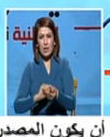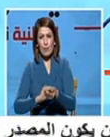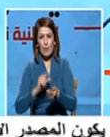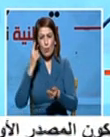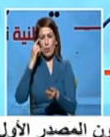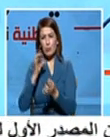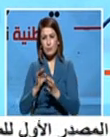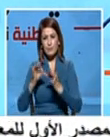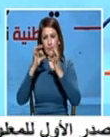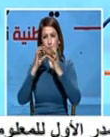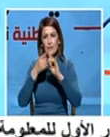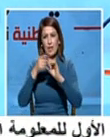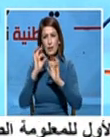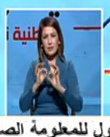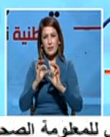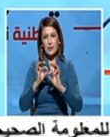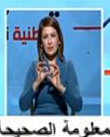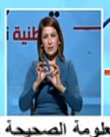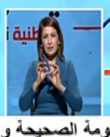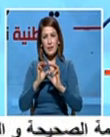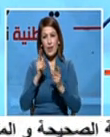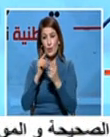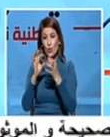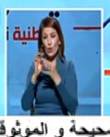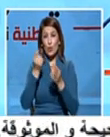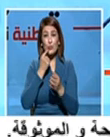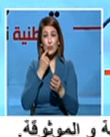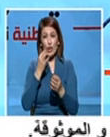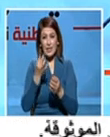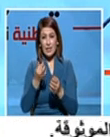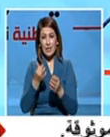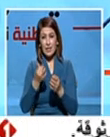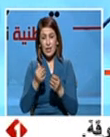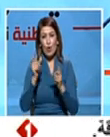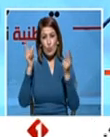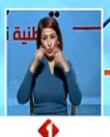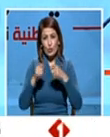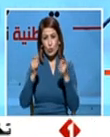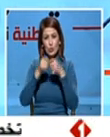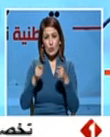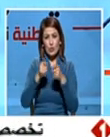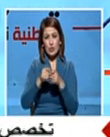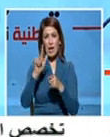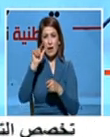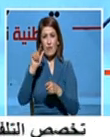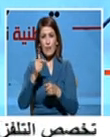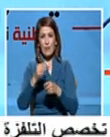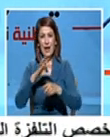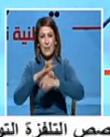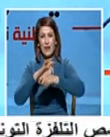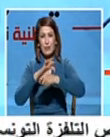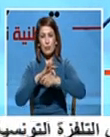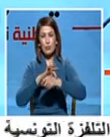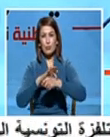التنسيون ولا التنسيون الدم ولا السكري هما امراض مزمنه، ثم زاده بارتي من الامراض